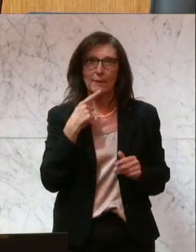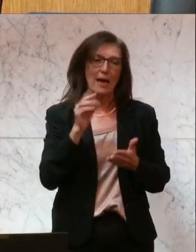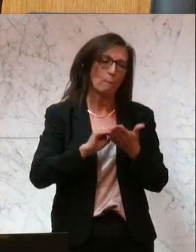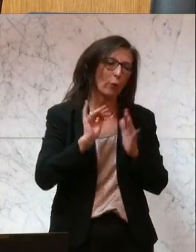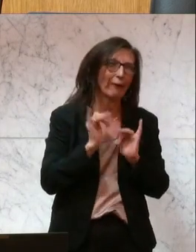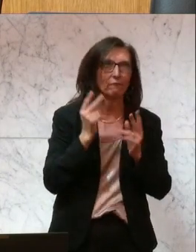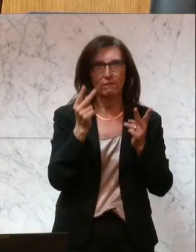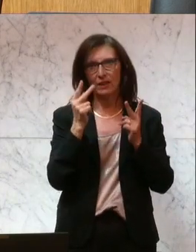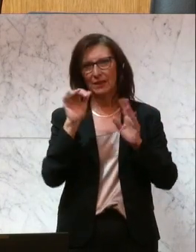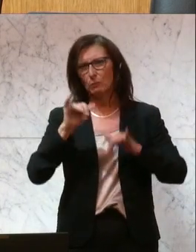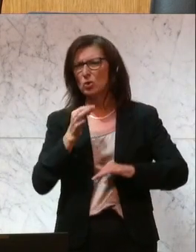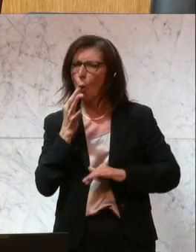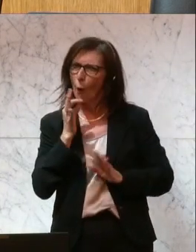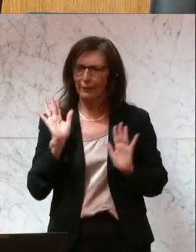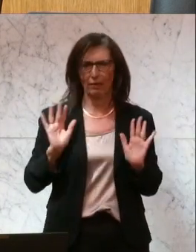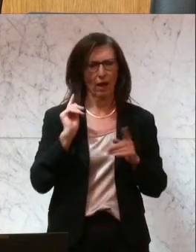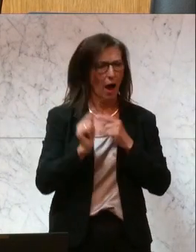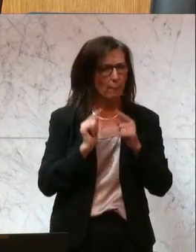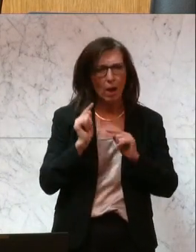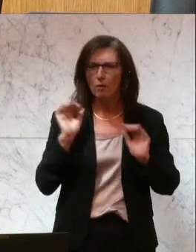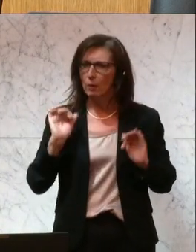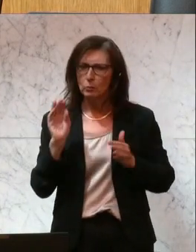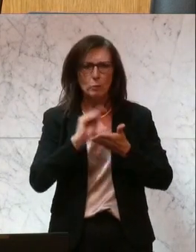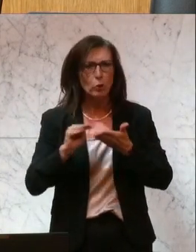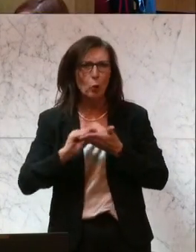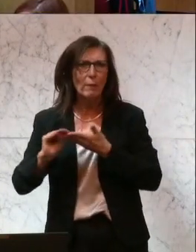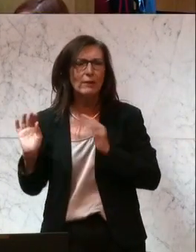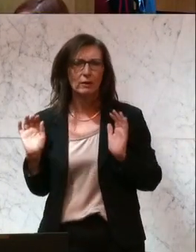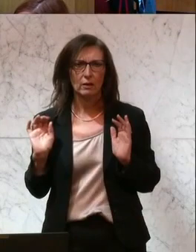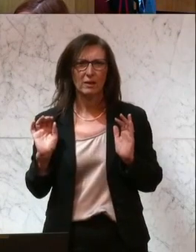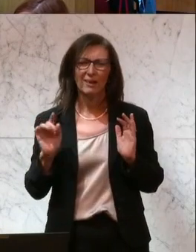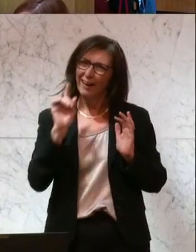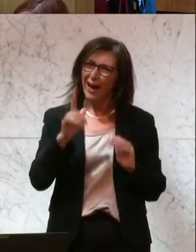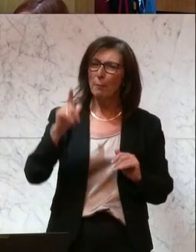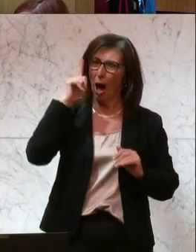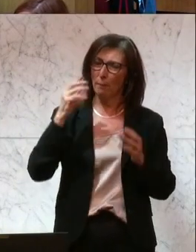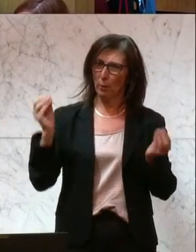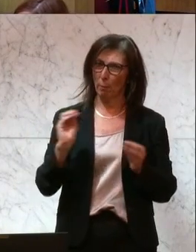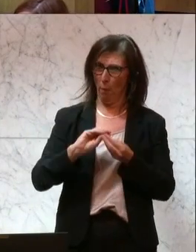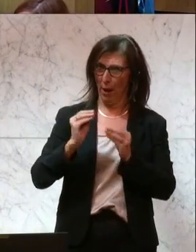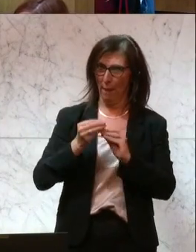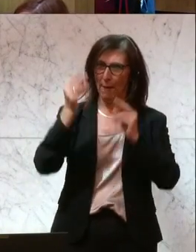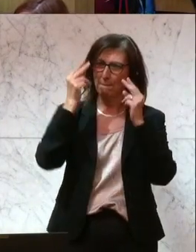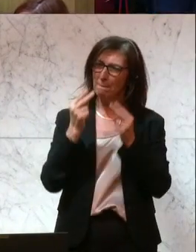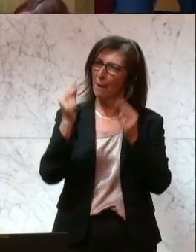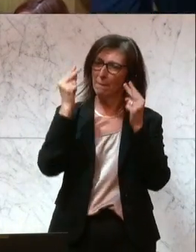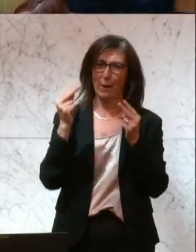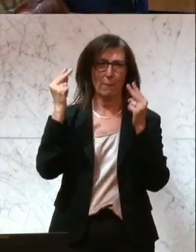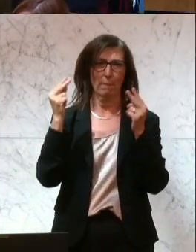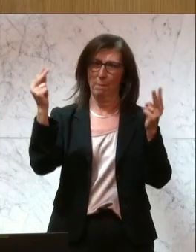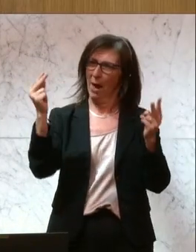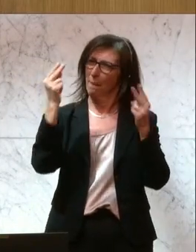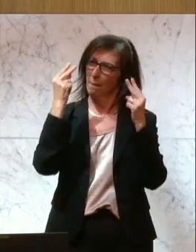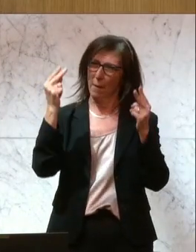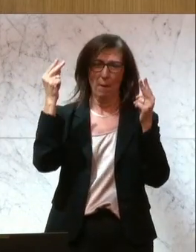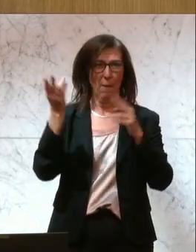wichtig, das muss alles ordentlich abgehen und das muss ja dokumentiert werden. Aber das Hauptproblem ist, dass es immer mehr und immer mehr und immer